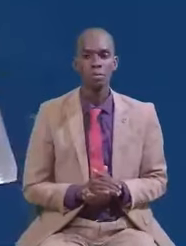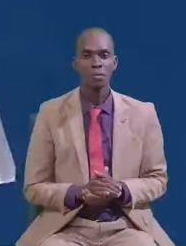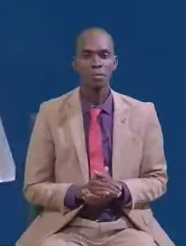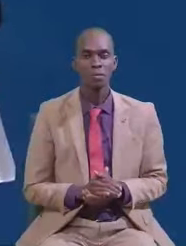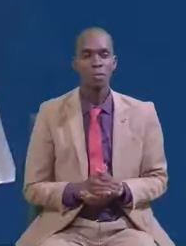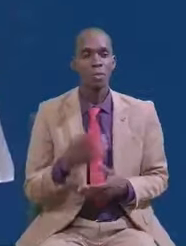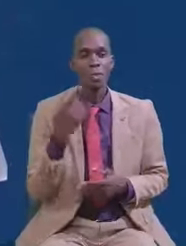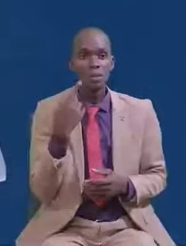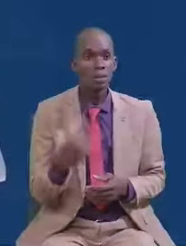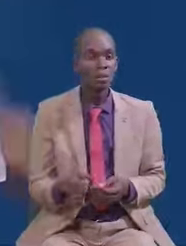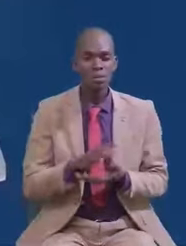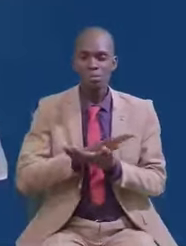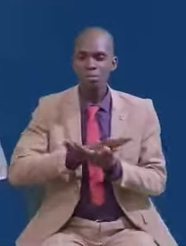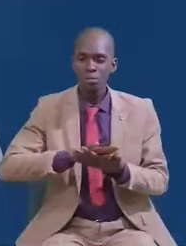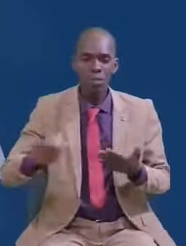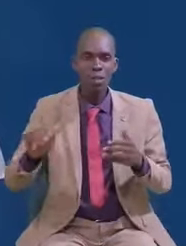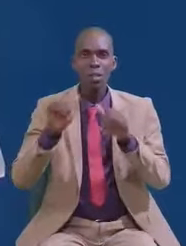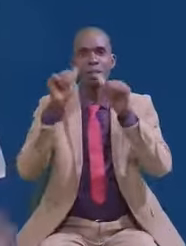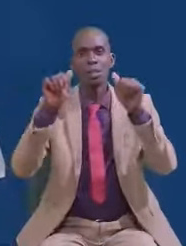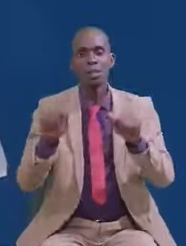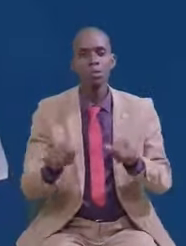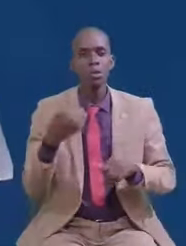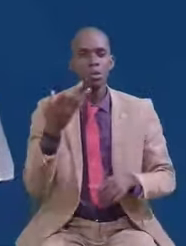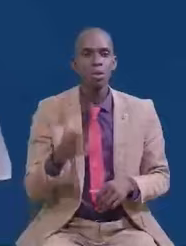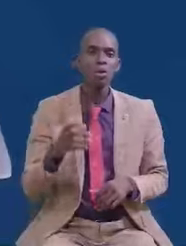Il est l'empreinte de la personne de Dieu.